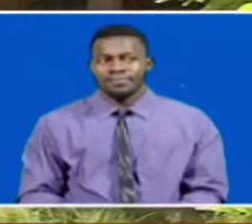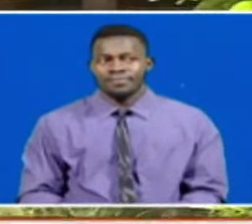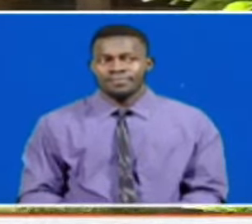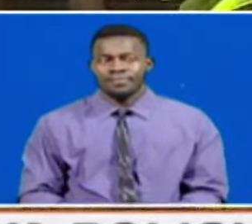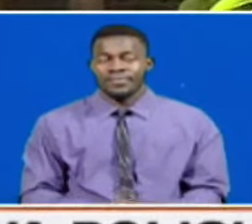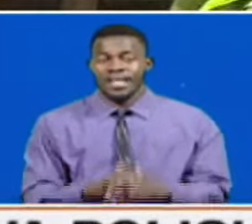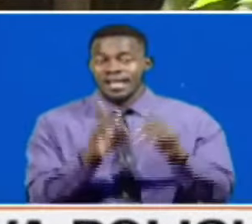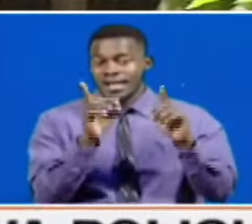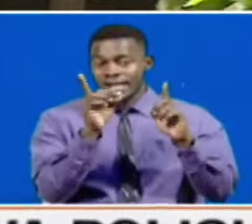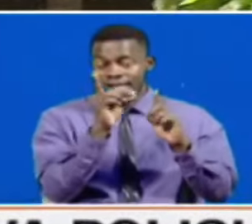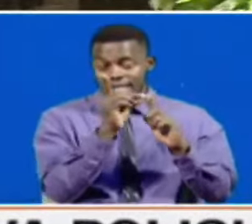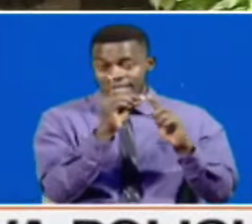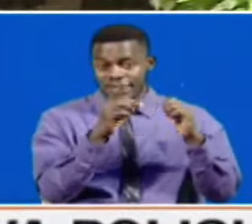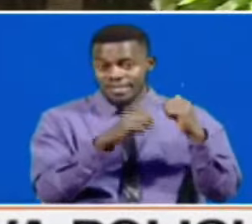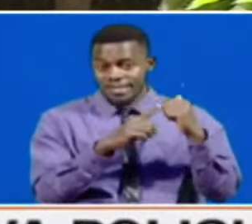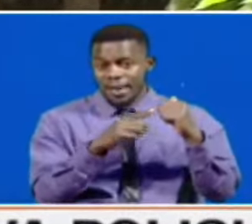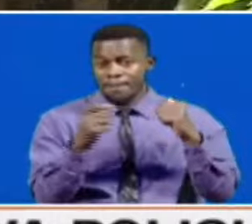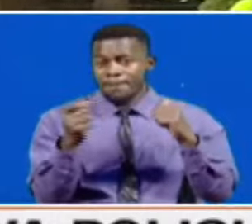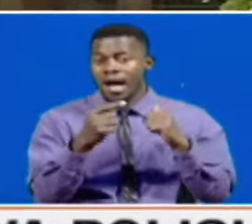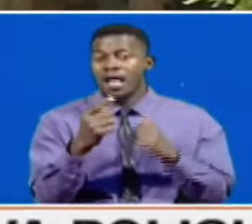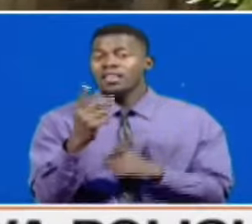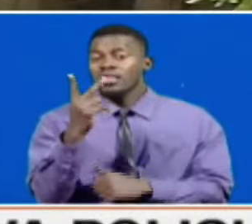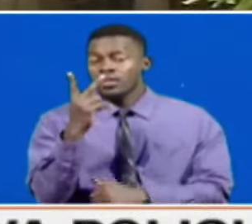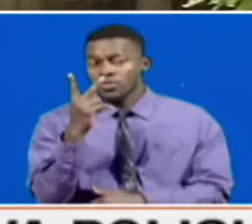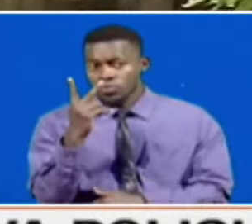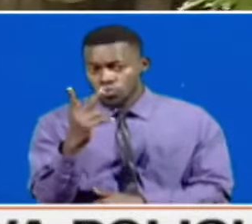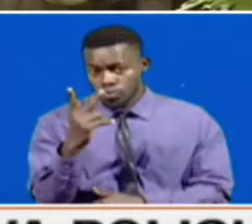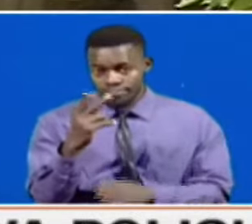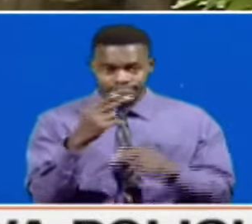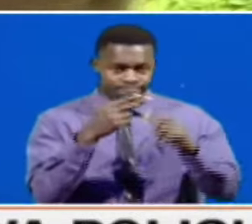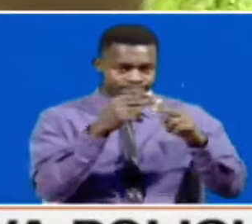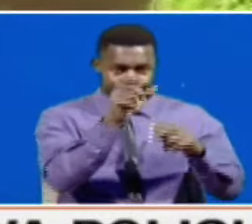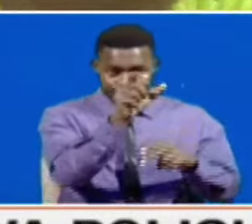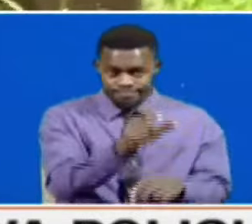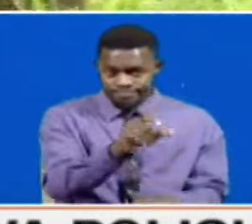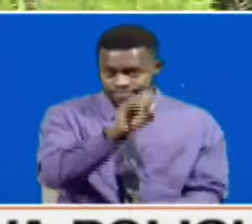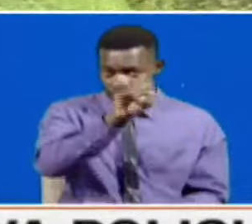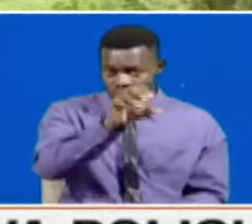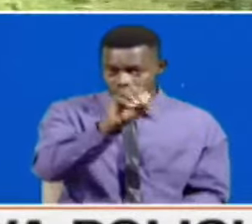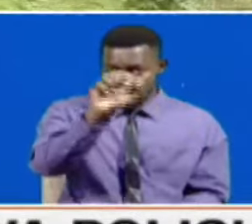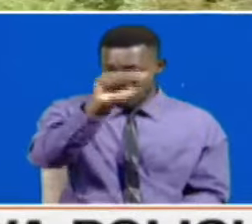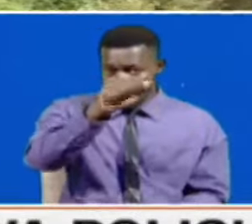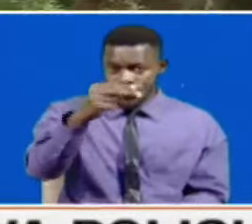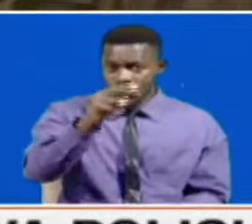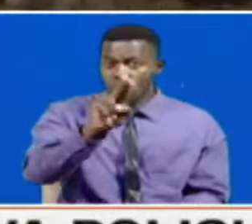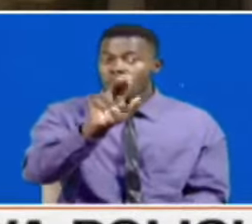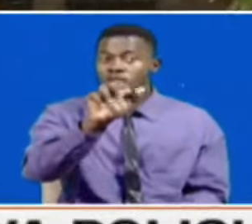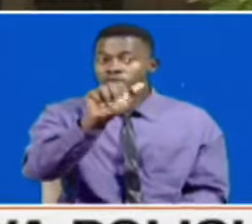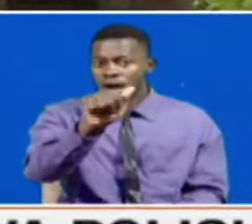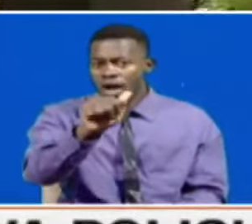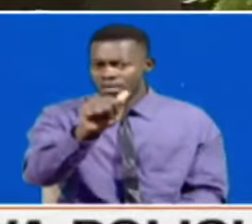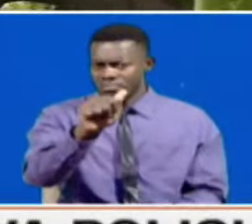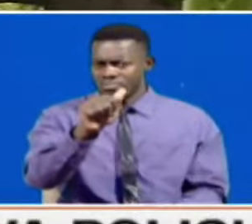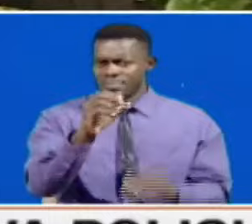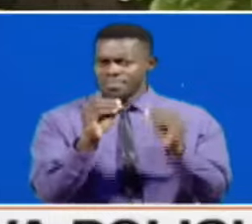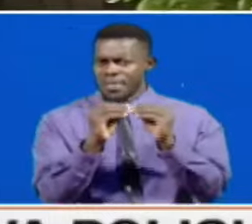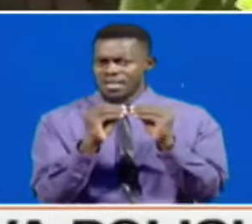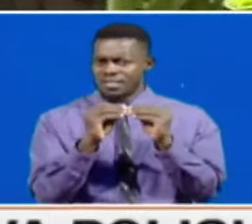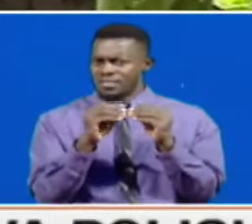tarehe Sita mwezi huu wa februari Joshua kirimi MK wa karama kaunti ya Meru alip mgeni asiye wa kawaida